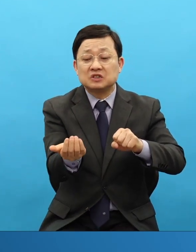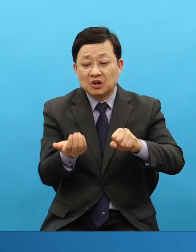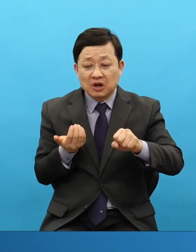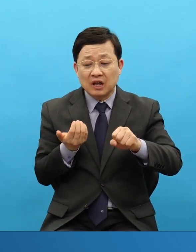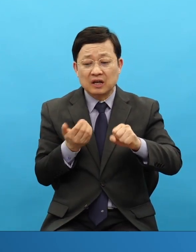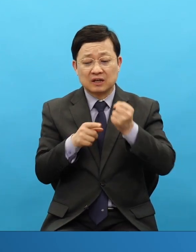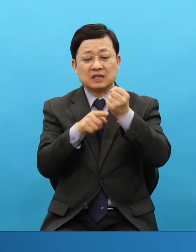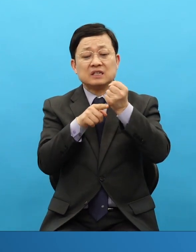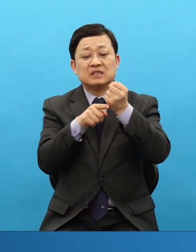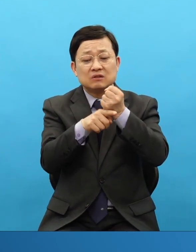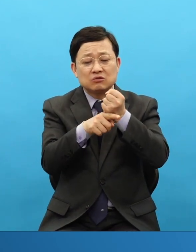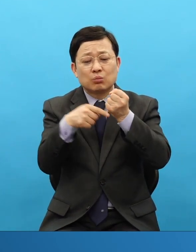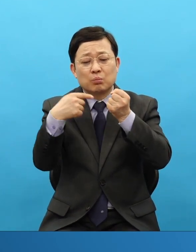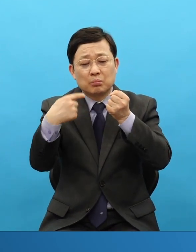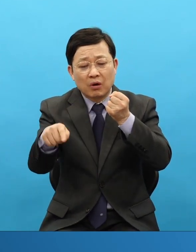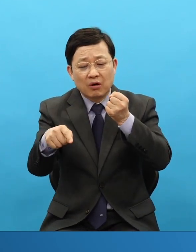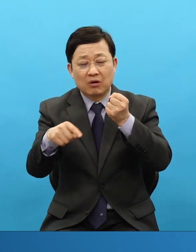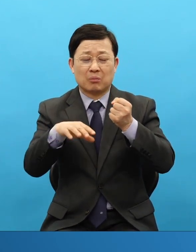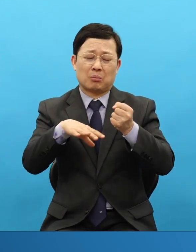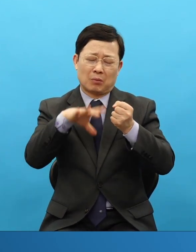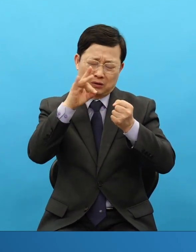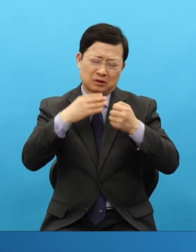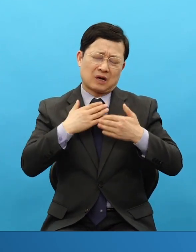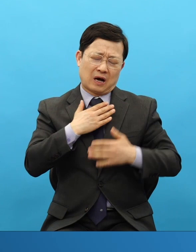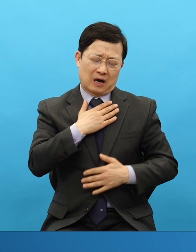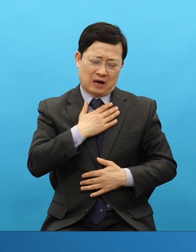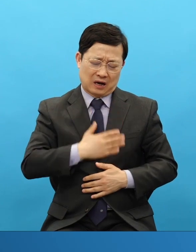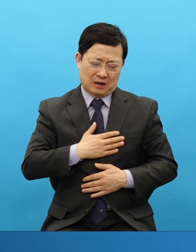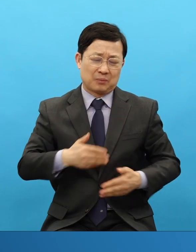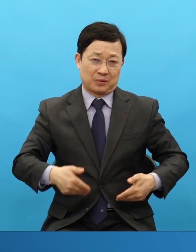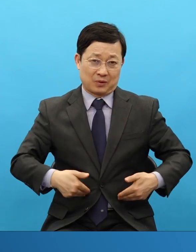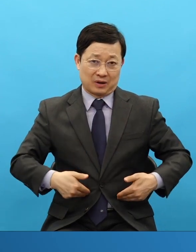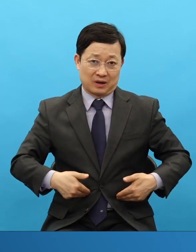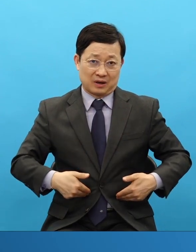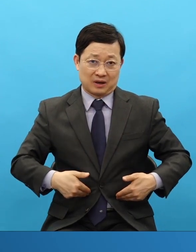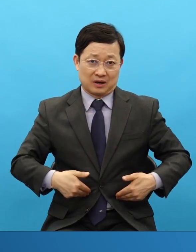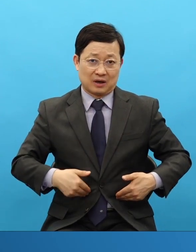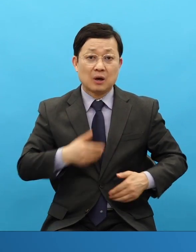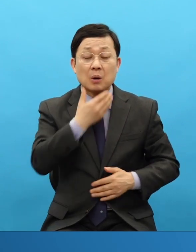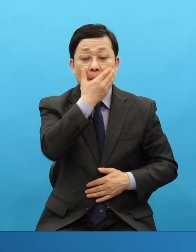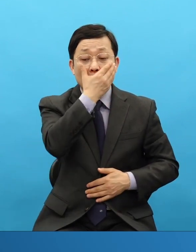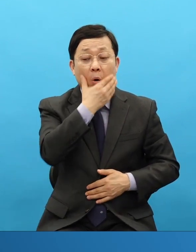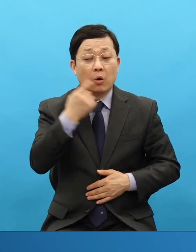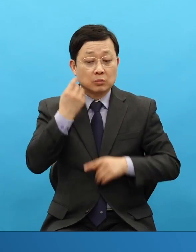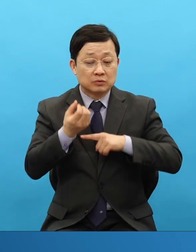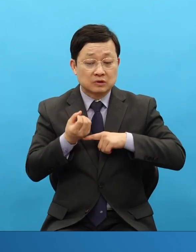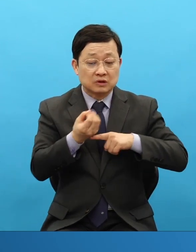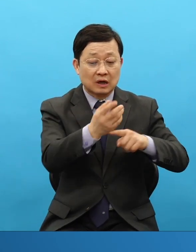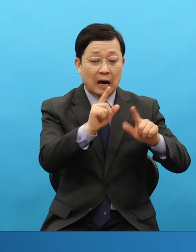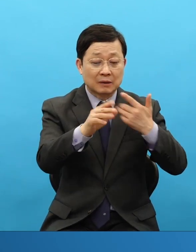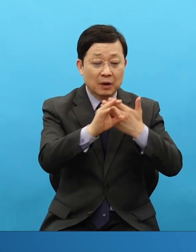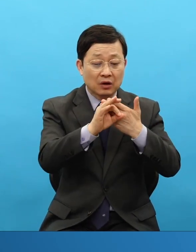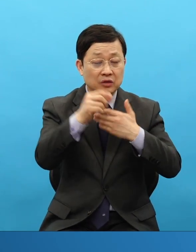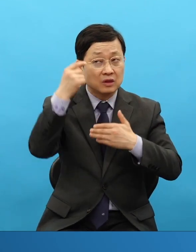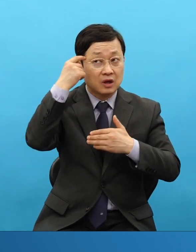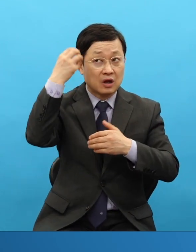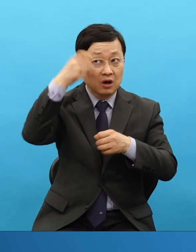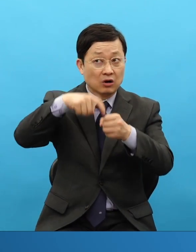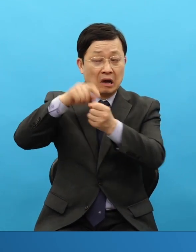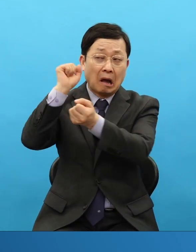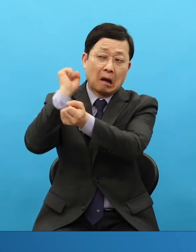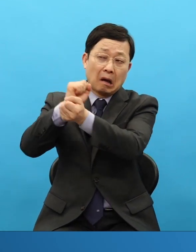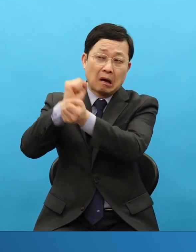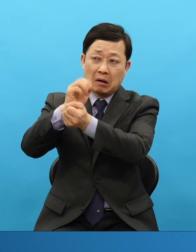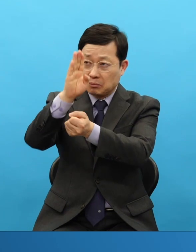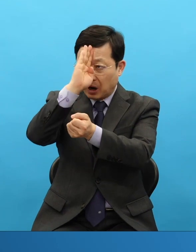missions, yes, we must do it, but you need to know what it is. 이 구원의 복음을 안 전하면 영적 전염병이 도는데 어떻게 도는 줄 아십니까? If you don't share